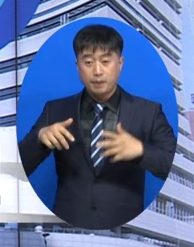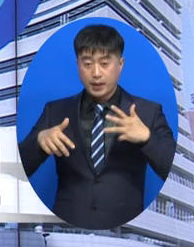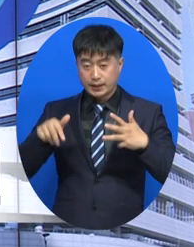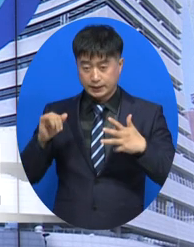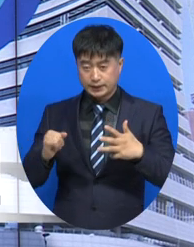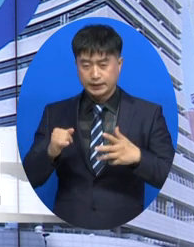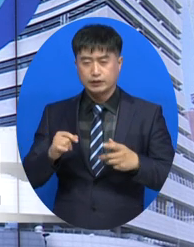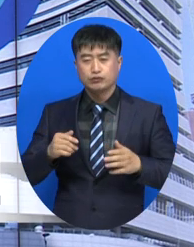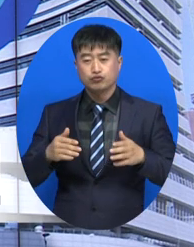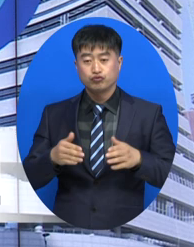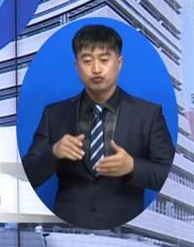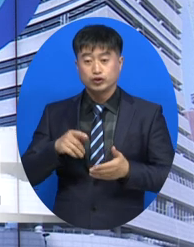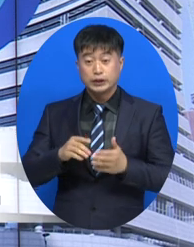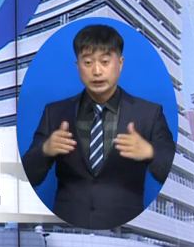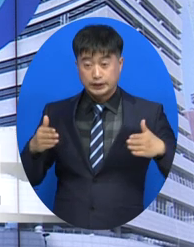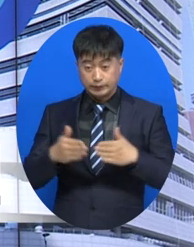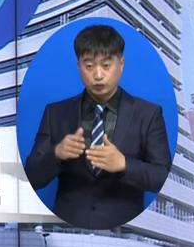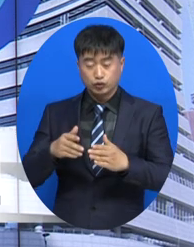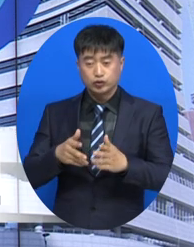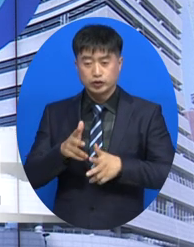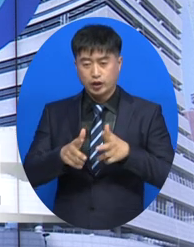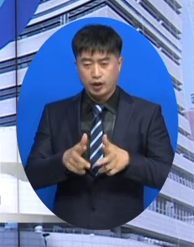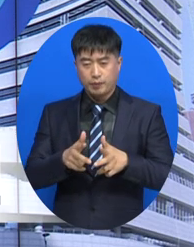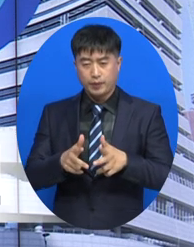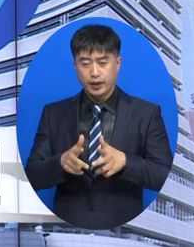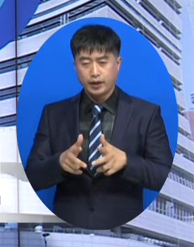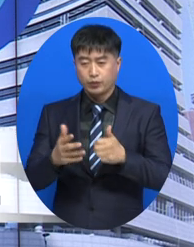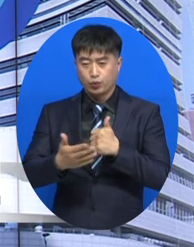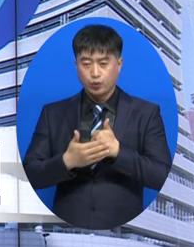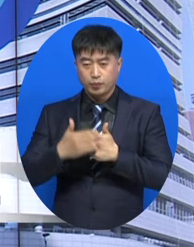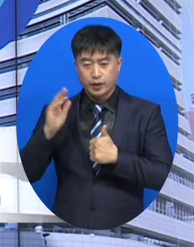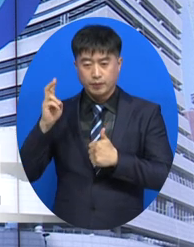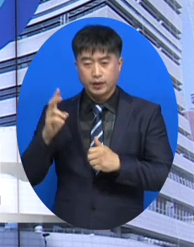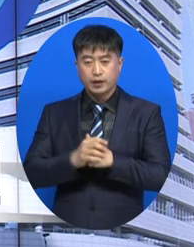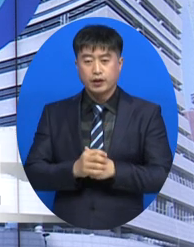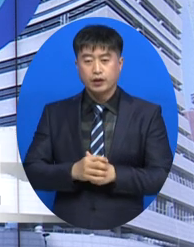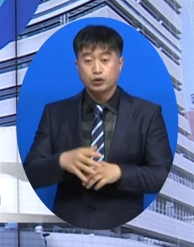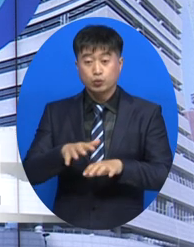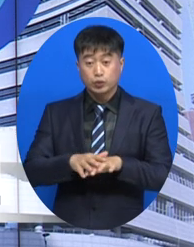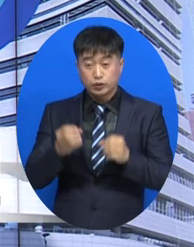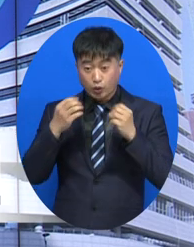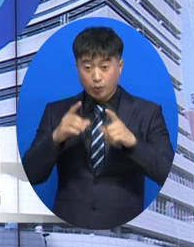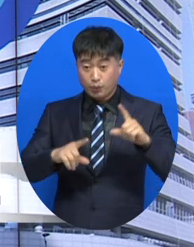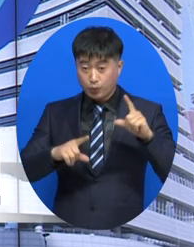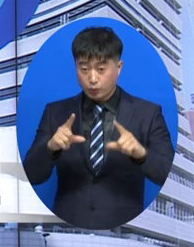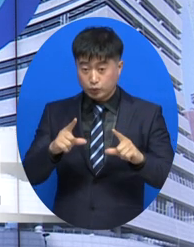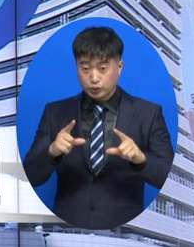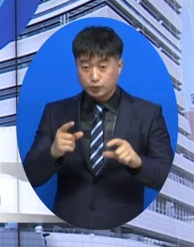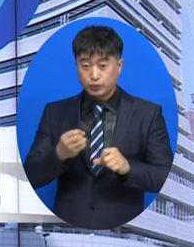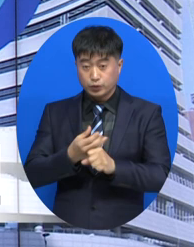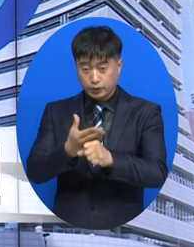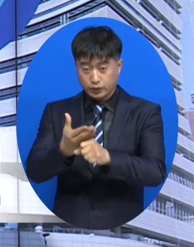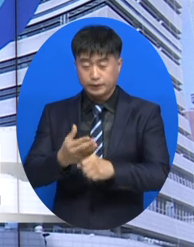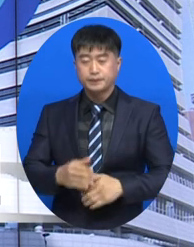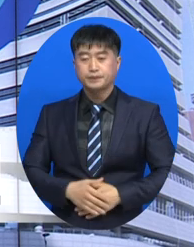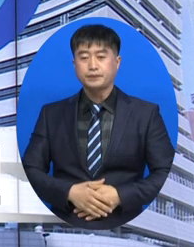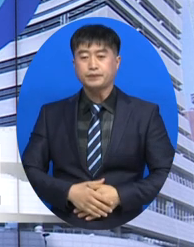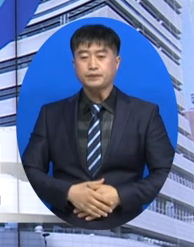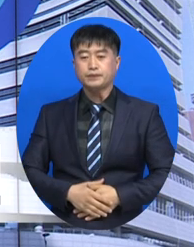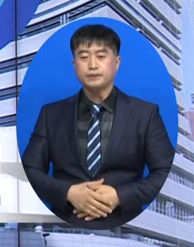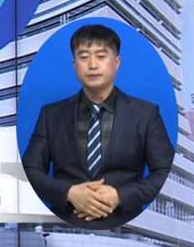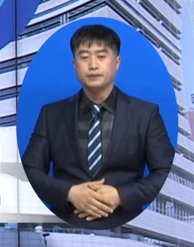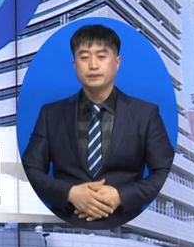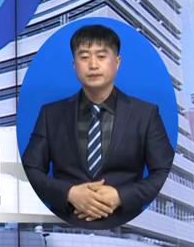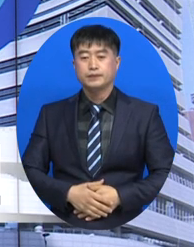8기 역점 사업 탄력이 붙을 것으로 전망되는데요. 어떻게 조직의 세판이 짜진 건지 정비된 경기도 조직